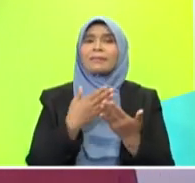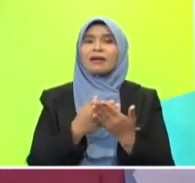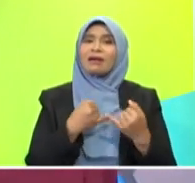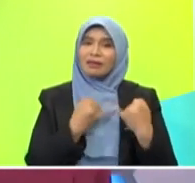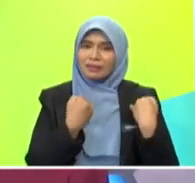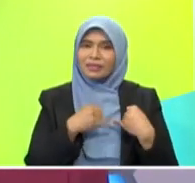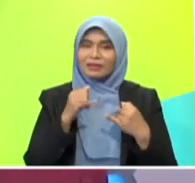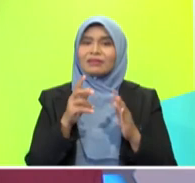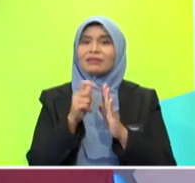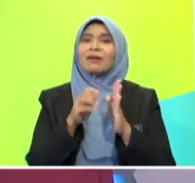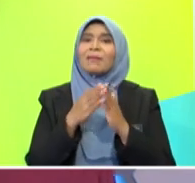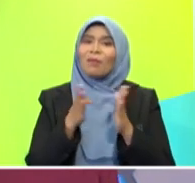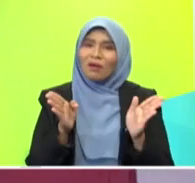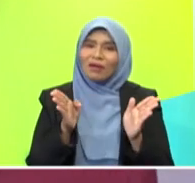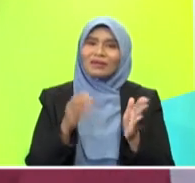positif